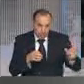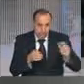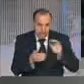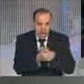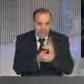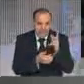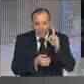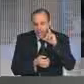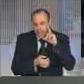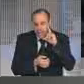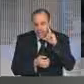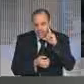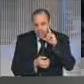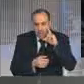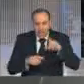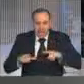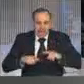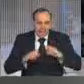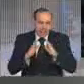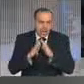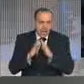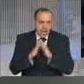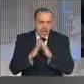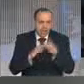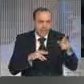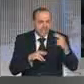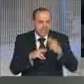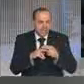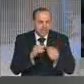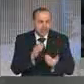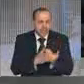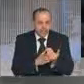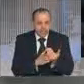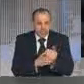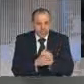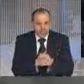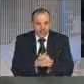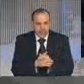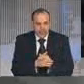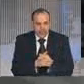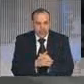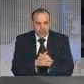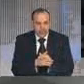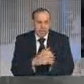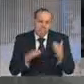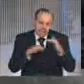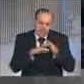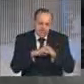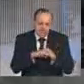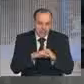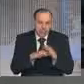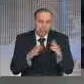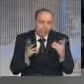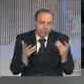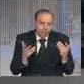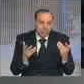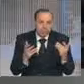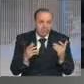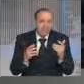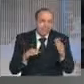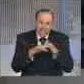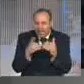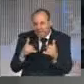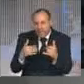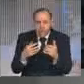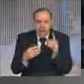لاثه ليبيه كرهم دار في جهه صفاقص جديده فهمني وسر معهم في الليل في الاثناء فهمني